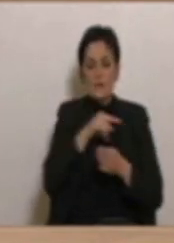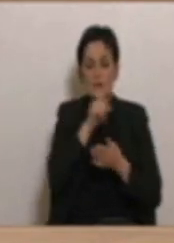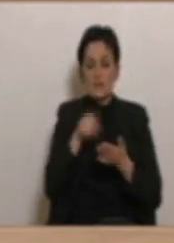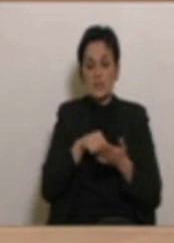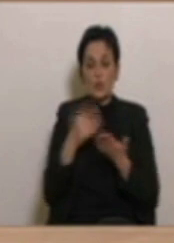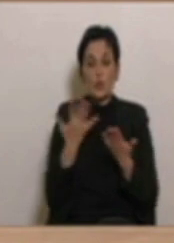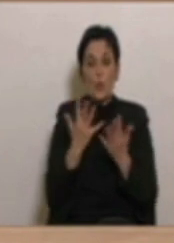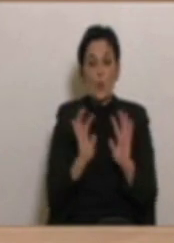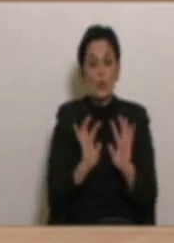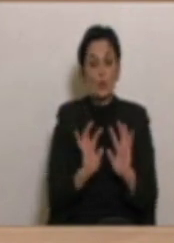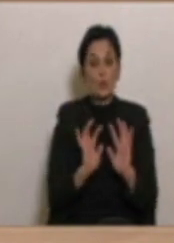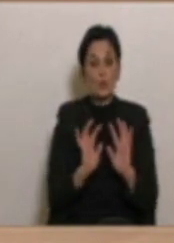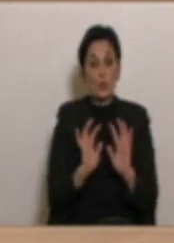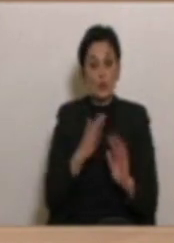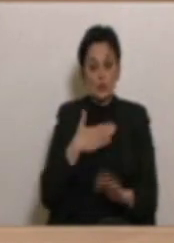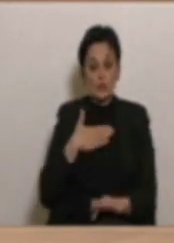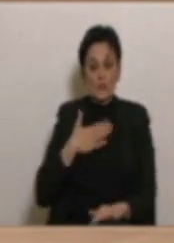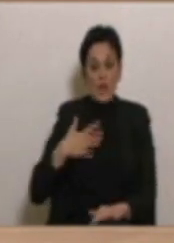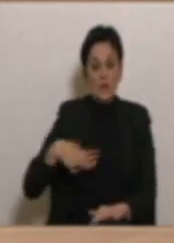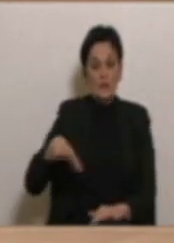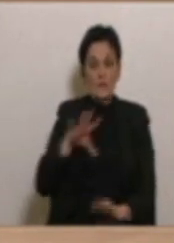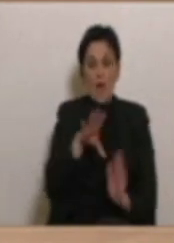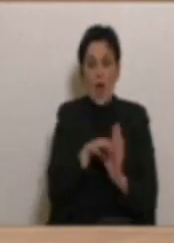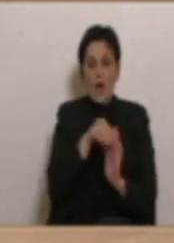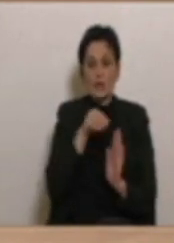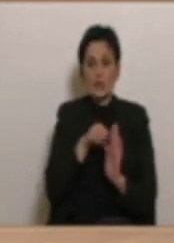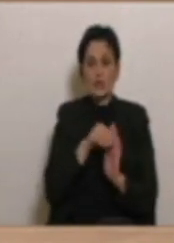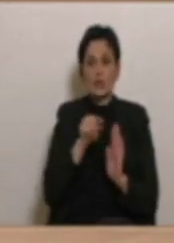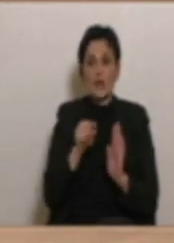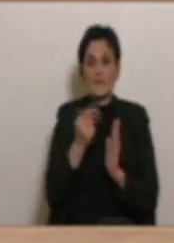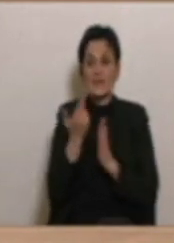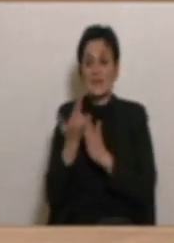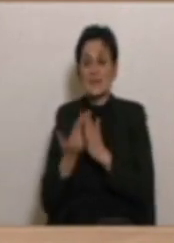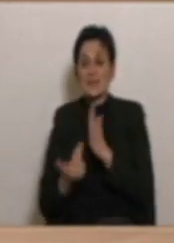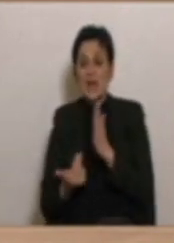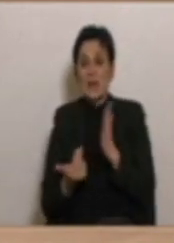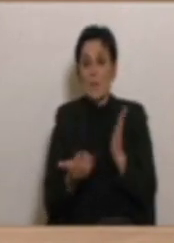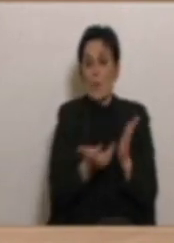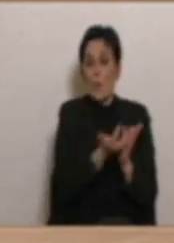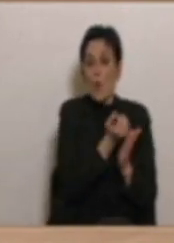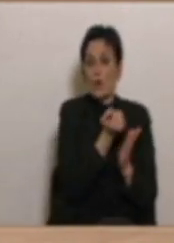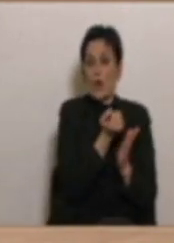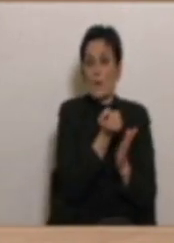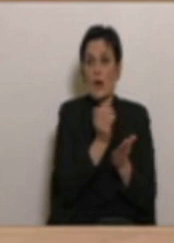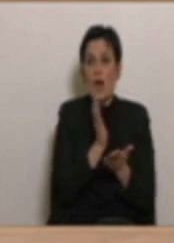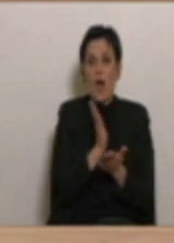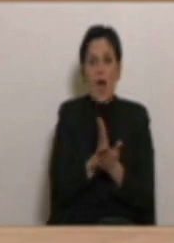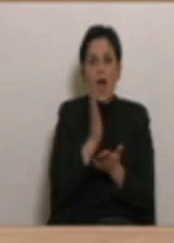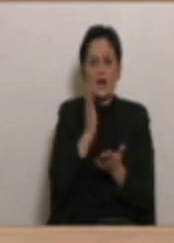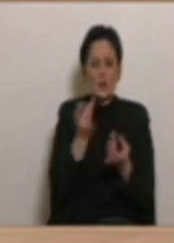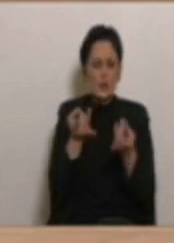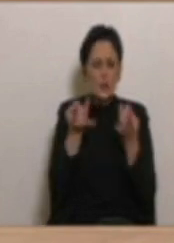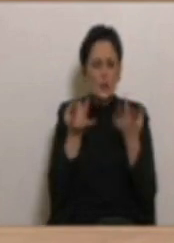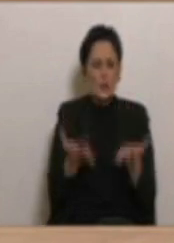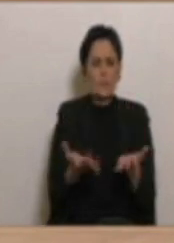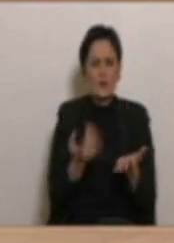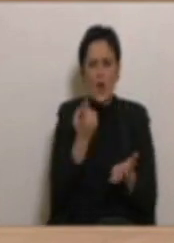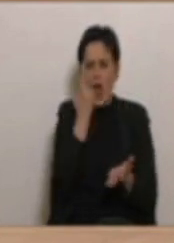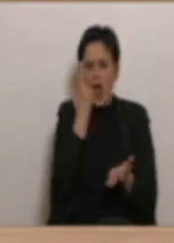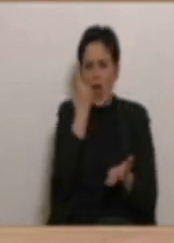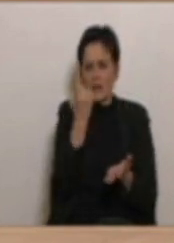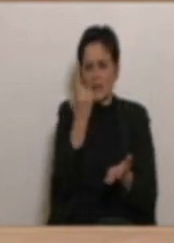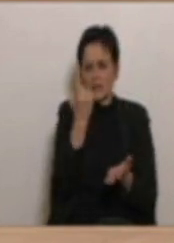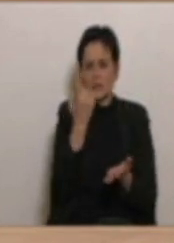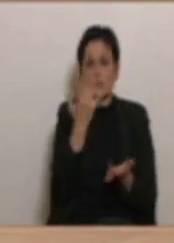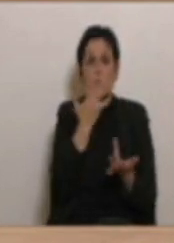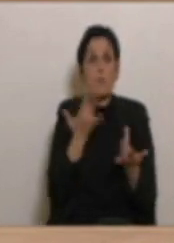იმას, რომ ამ ქვეყანაში არჩევნების წაგება და მოგება არის უბრალოდ ერთი მორიგი პოლიტიკური